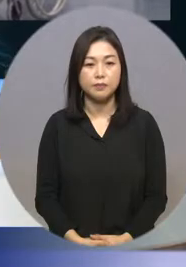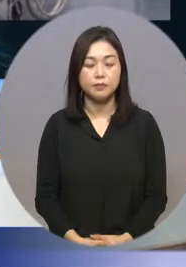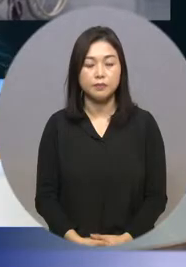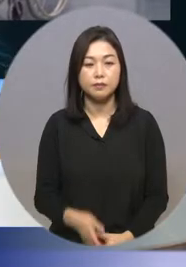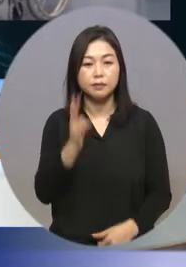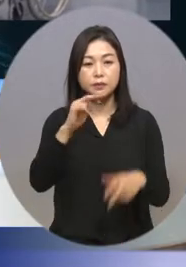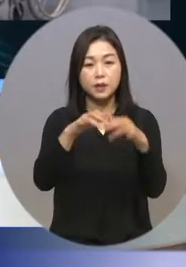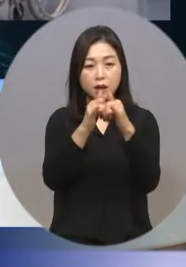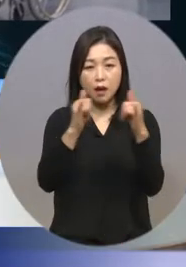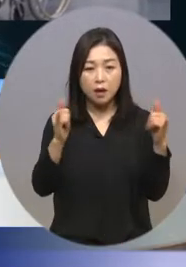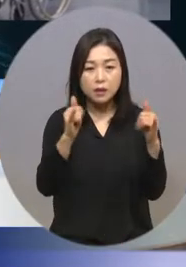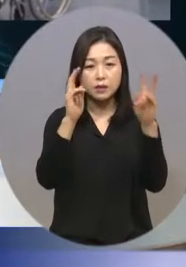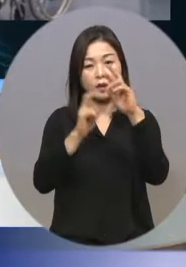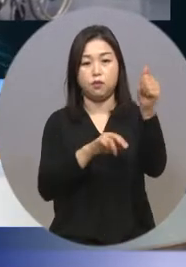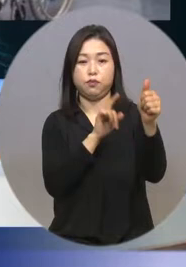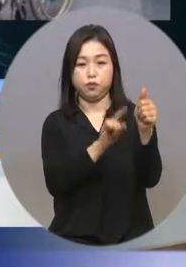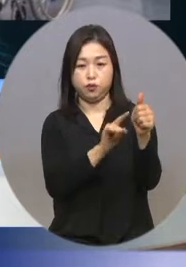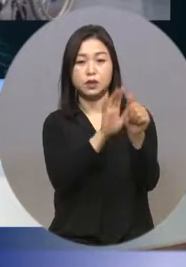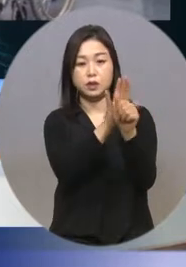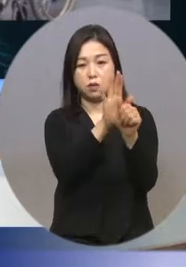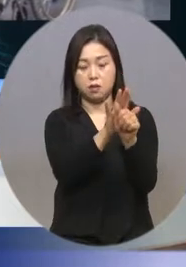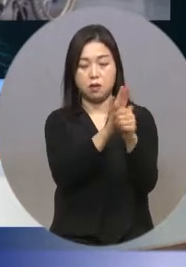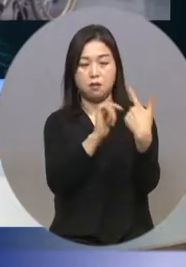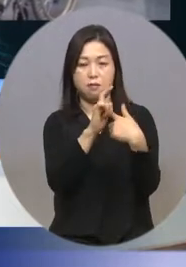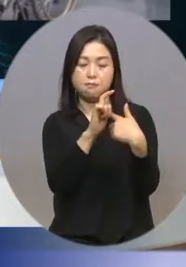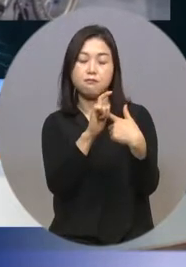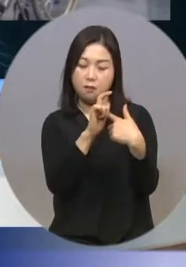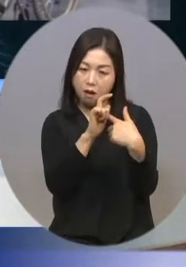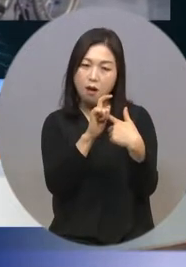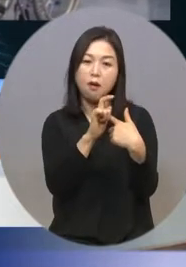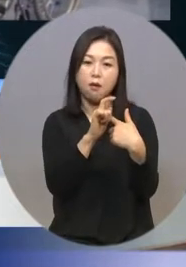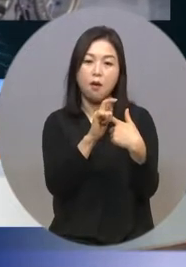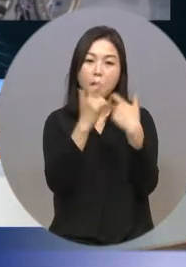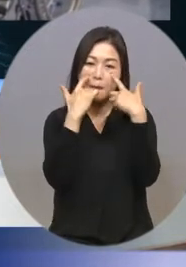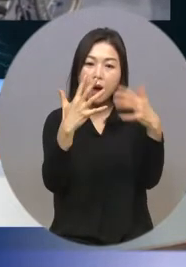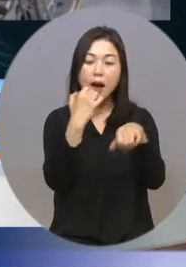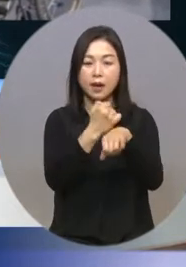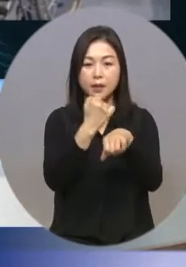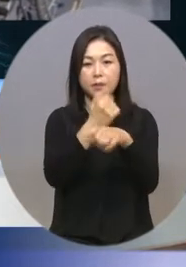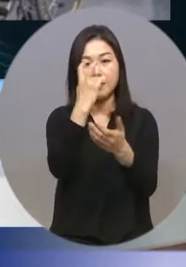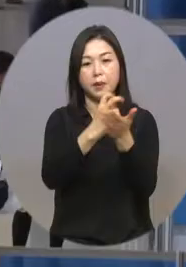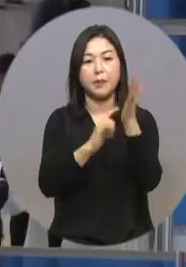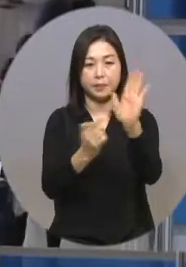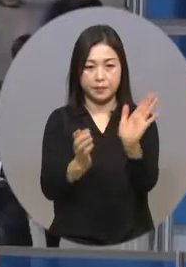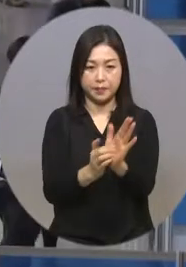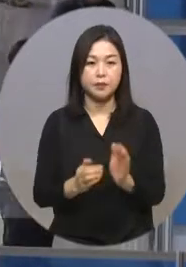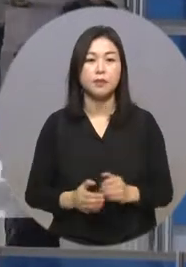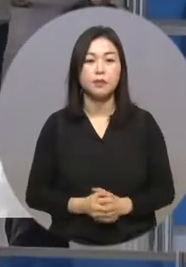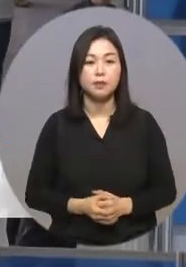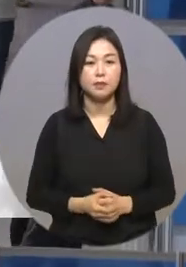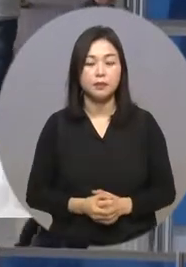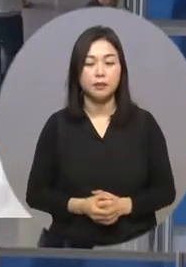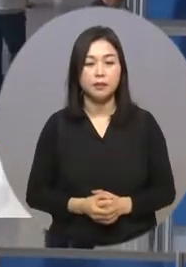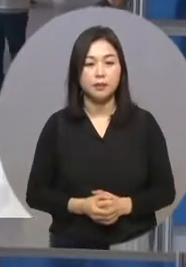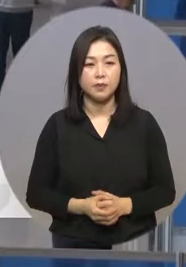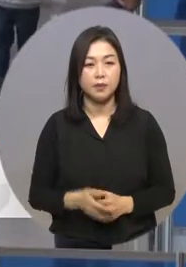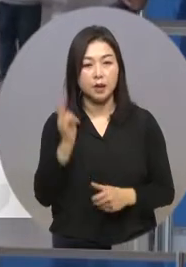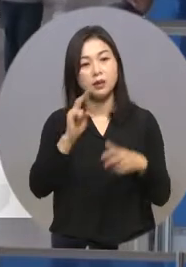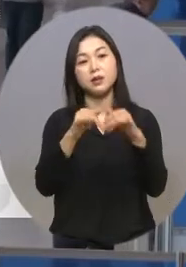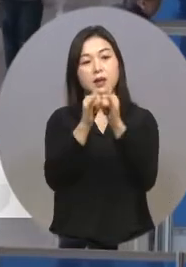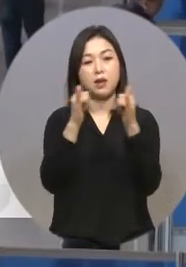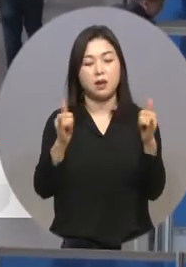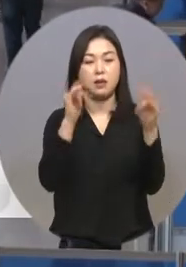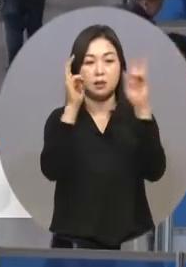중증장애인 사업주에 대해 지원을 강화하는 개정안이 발의돼 씁니다 중증장애인 사업주 의뢰해